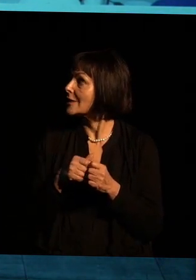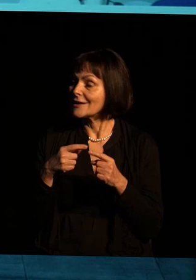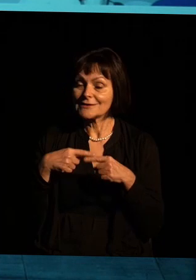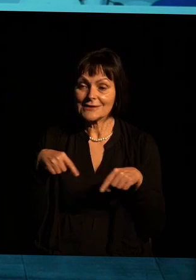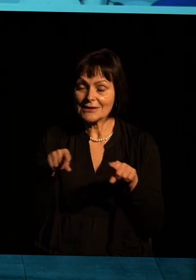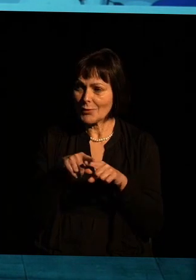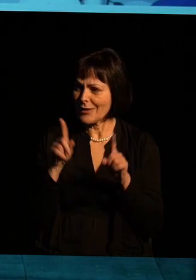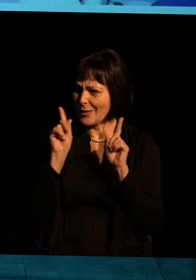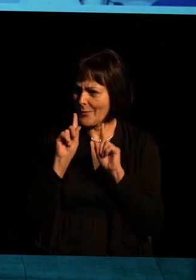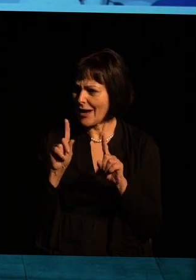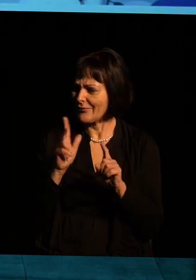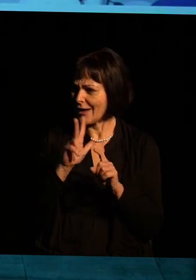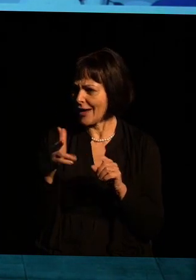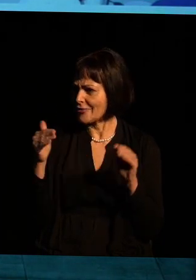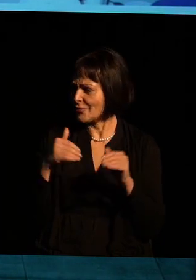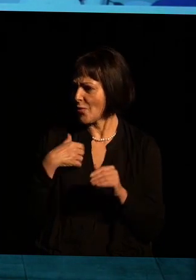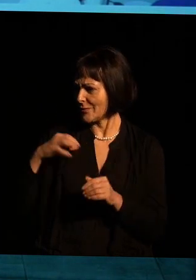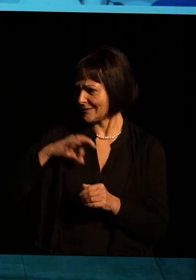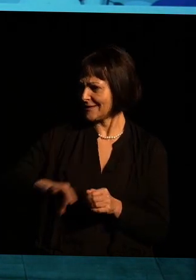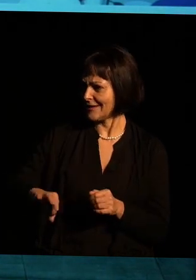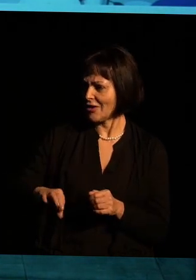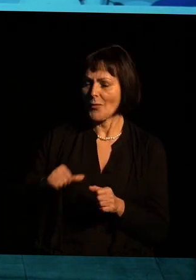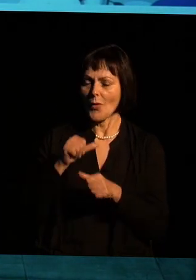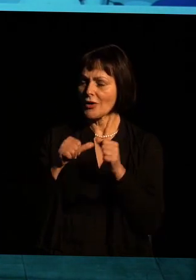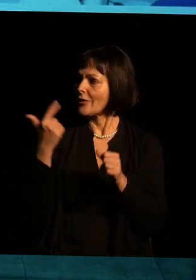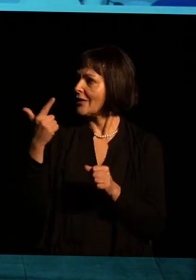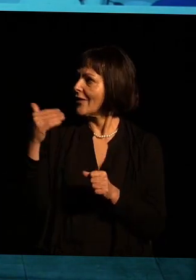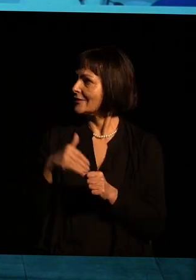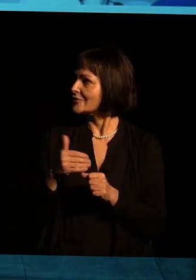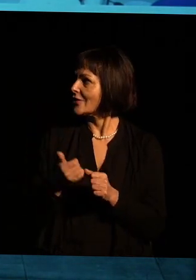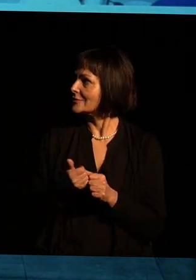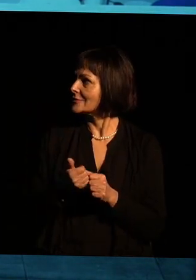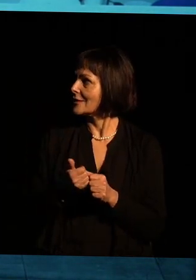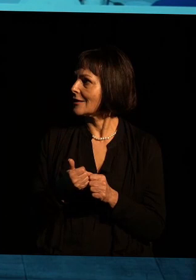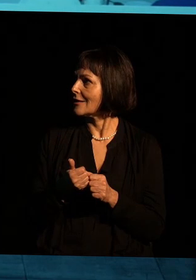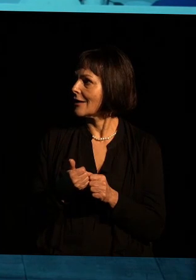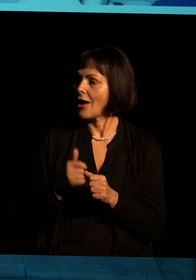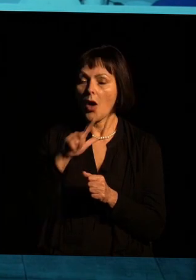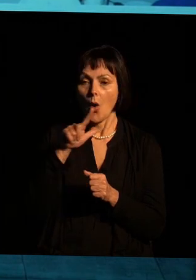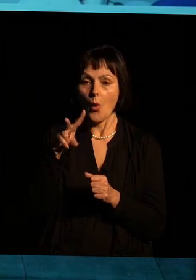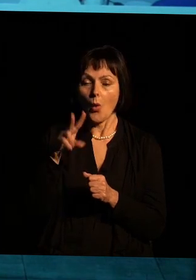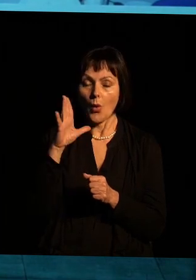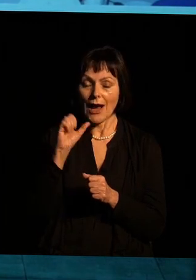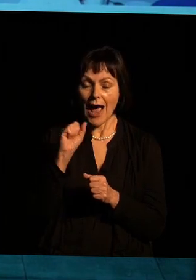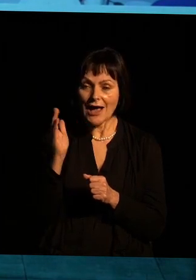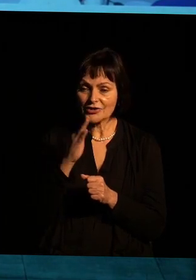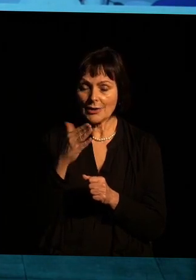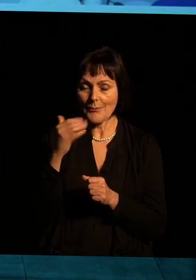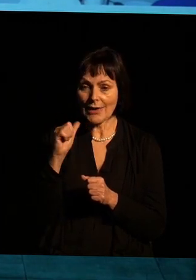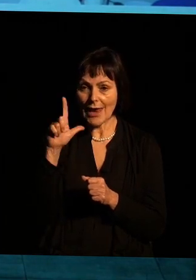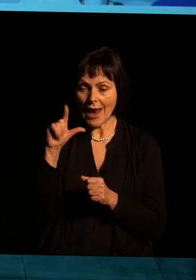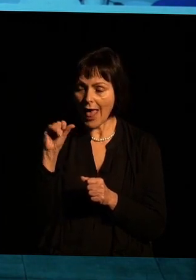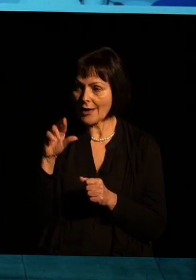zespołem, który tak naprawdę każdy mógłby być twoim synem. To był rok 2000, więc tutaj właśnie Łukasza Millera widać.